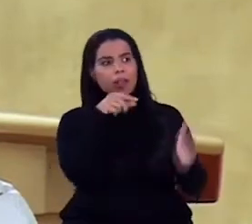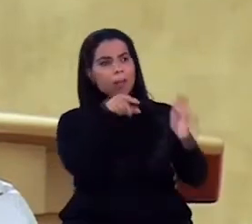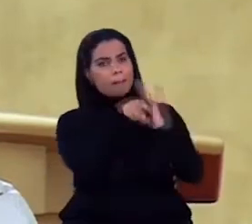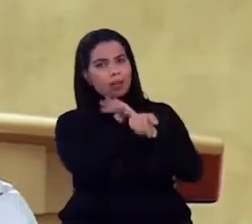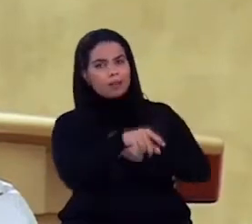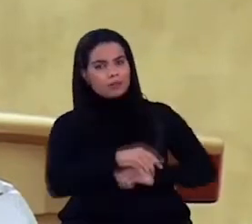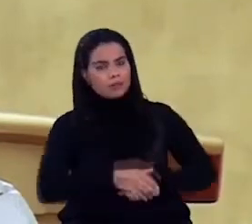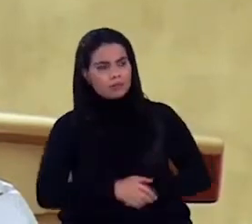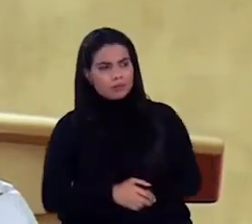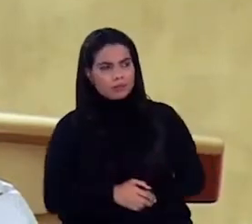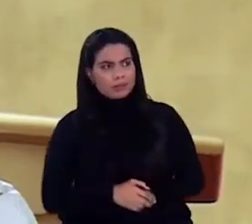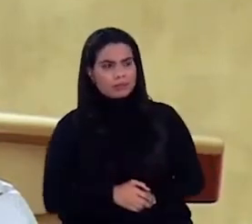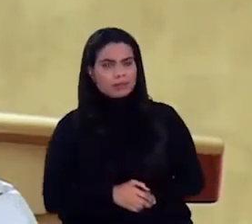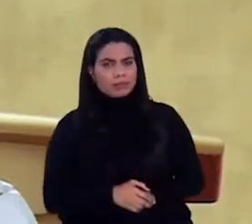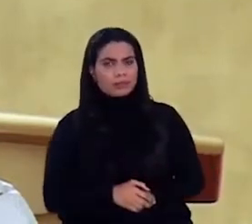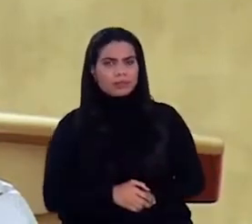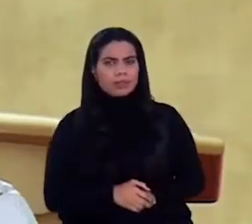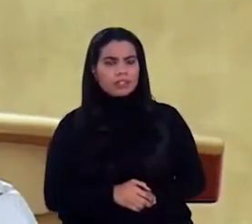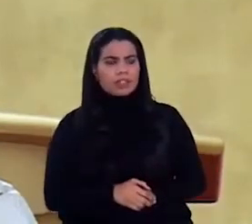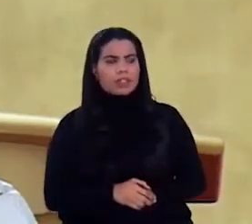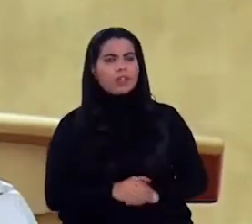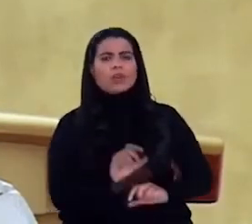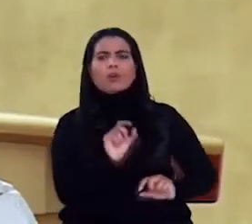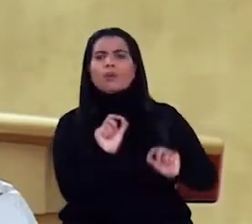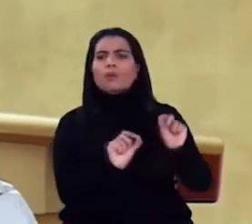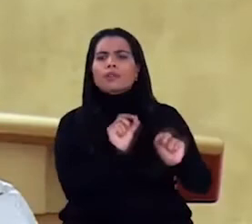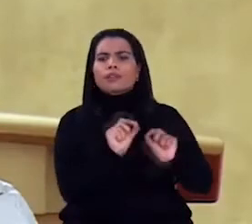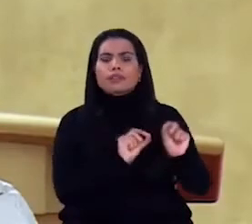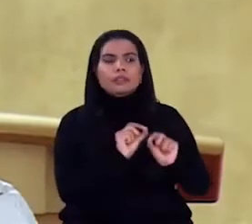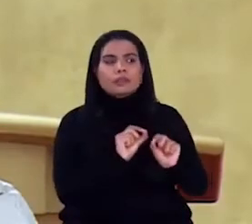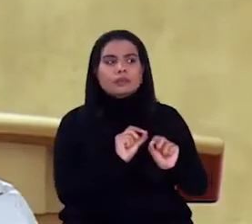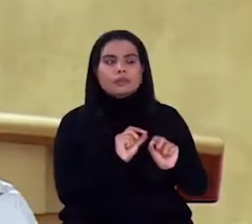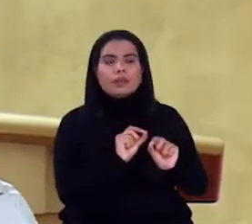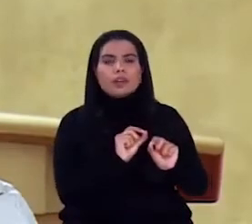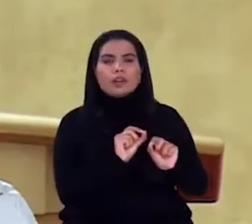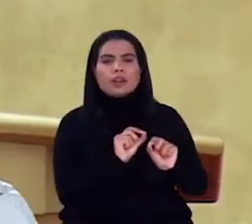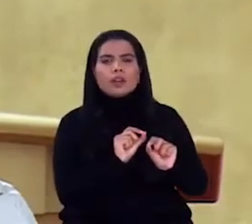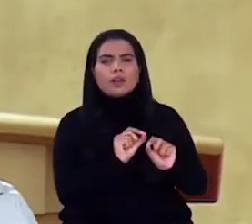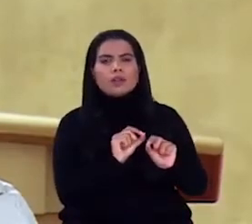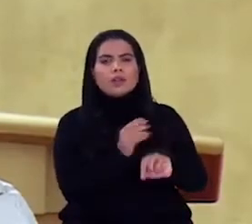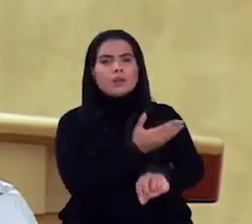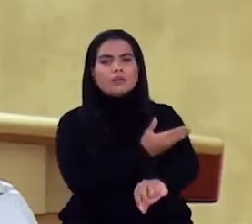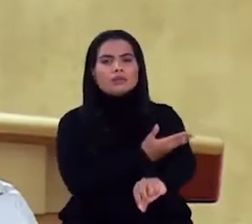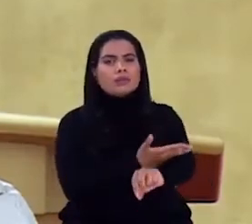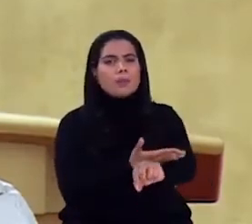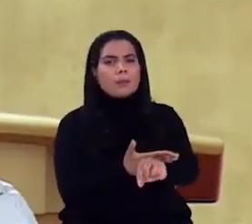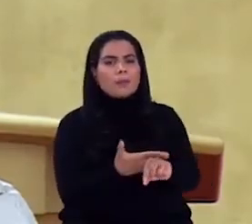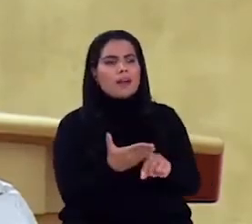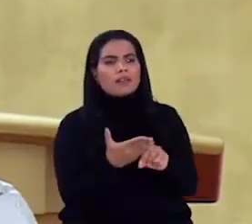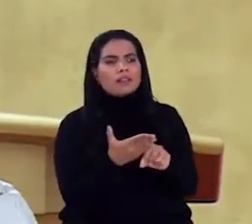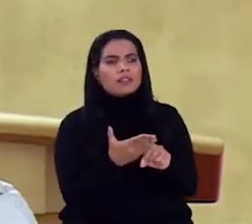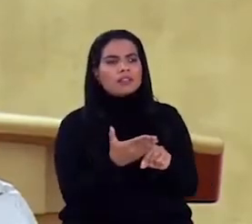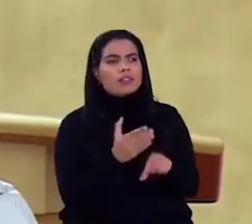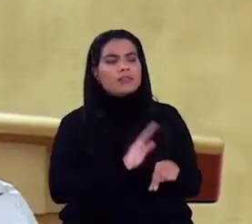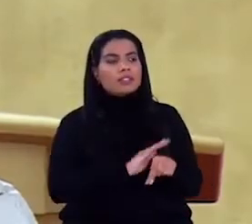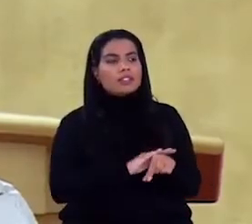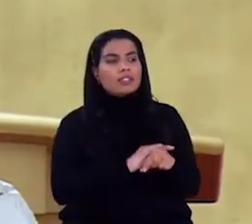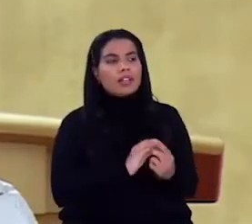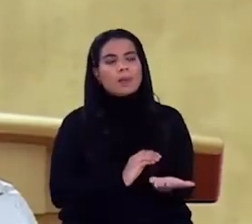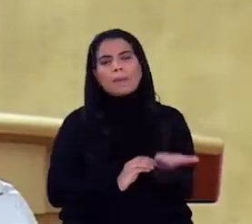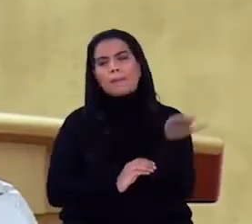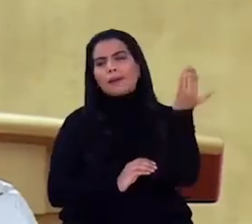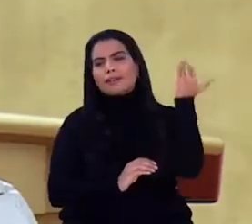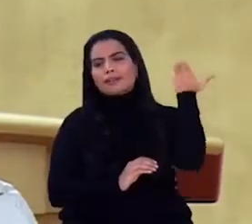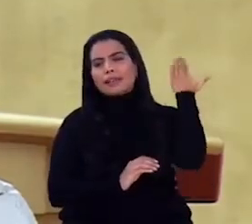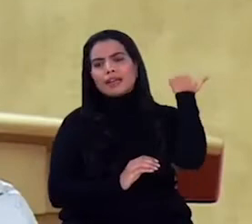parle on à ces personnes et si quand nous leur demandons qu est ce que vous aviez l'habitude de faire au début de votre marche la